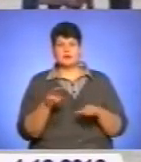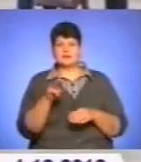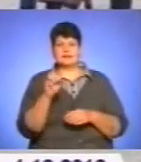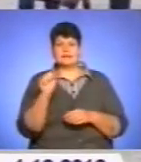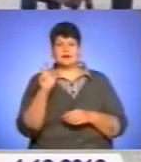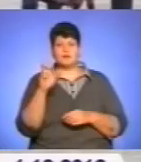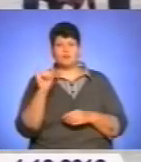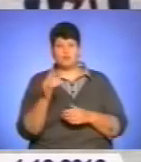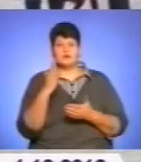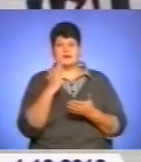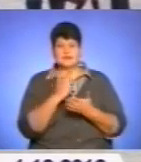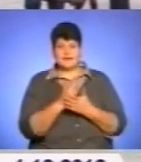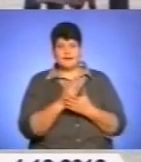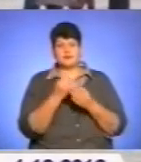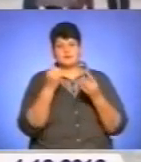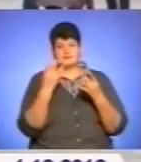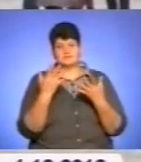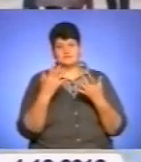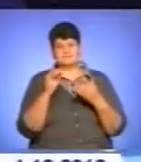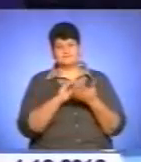На жаль, тільки теоретично.